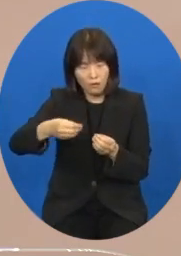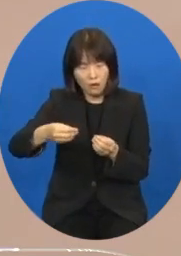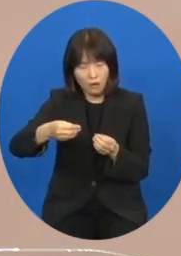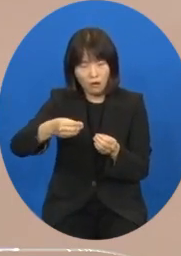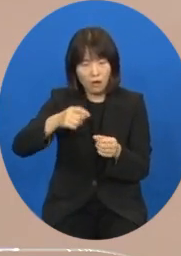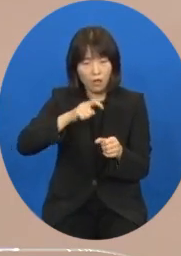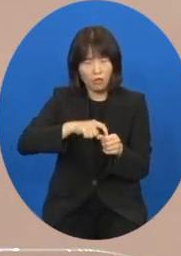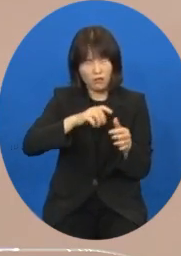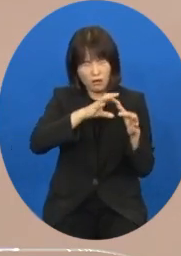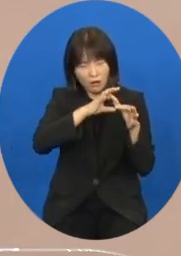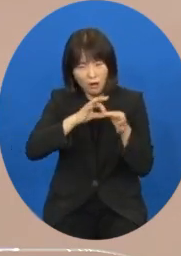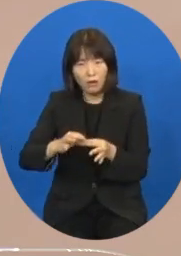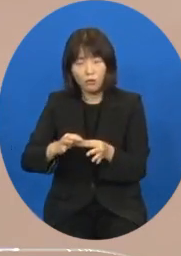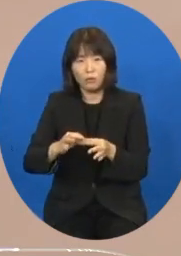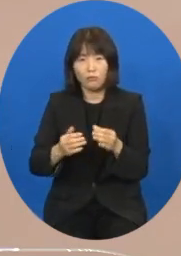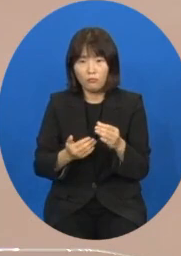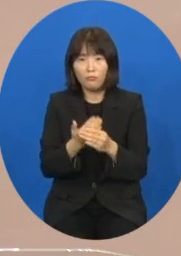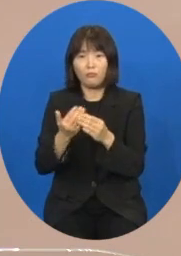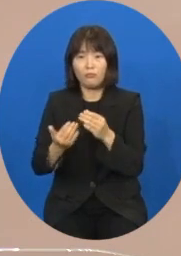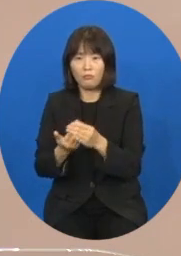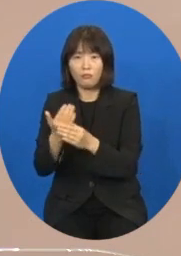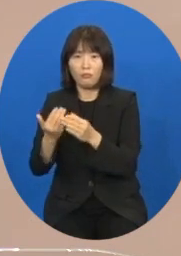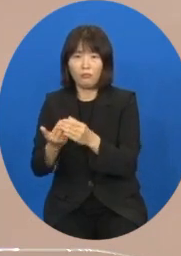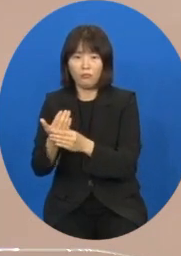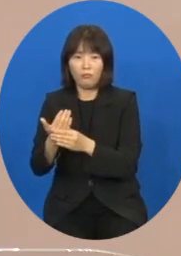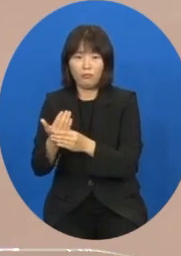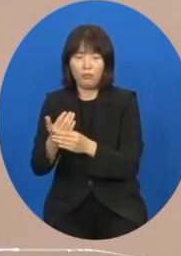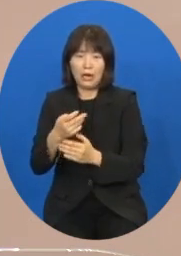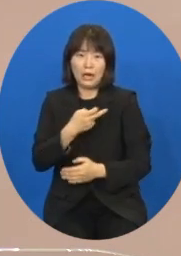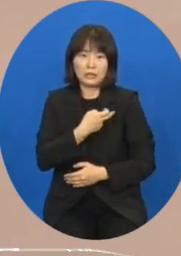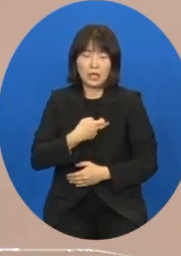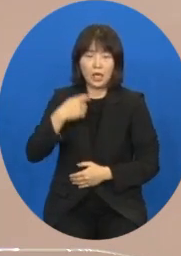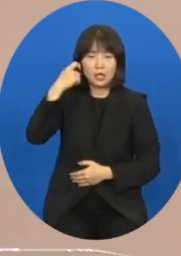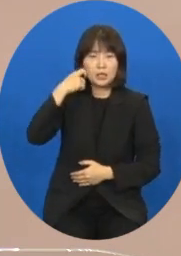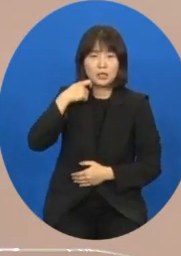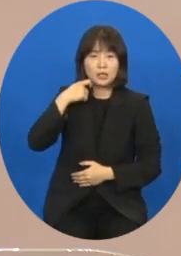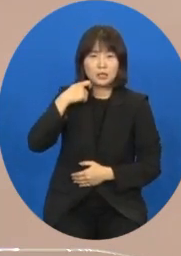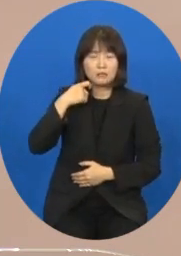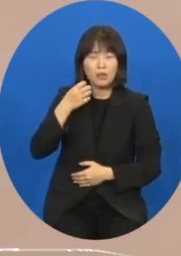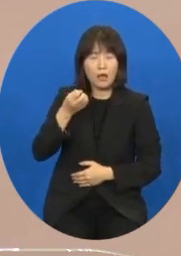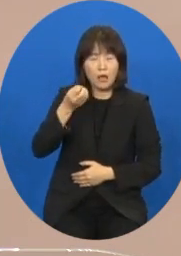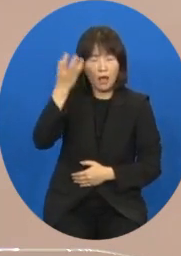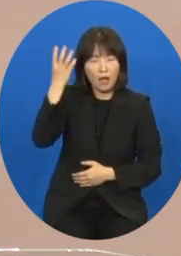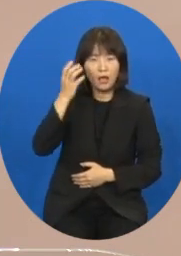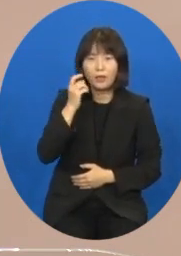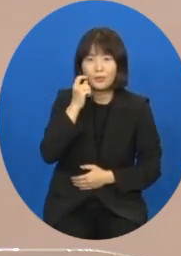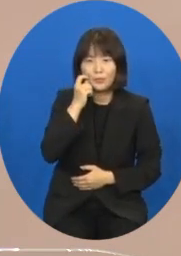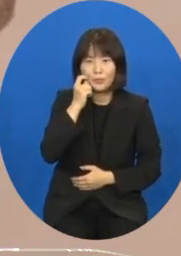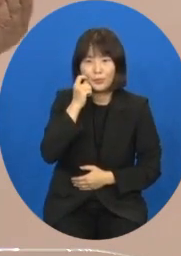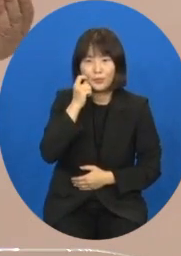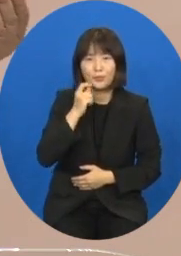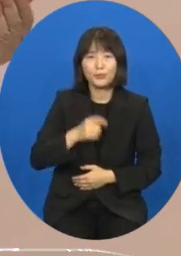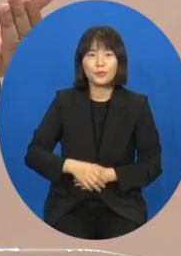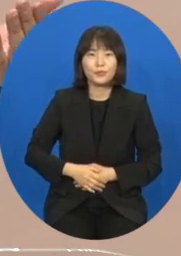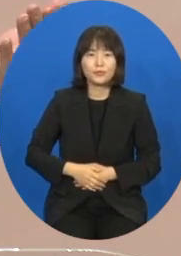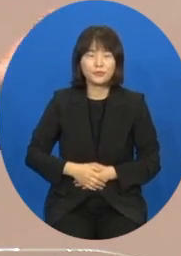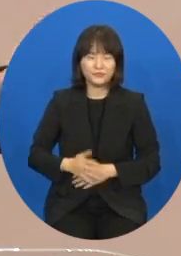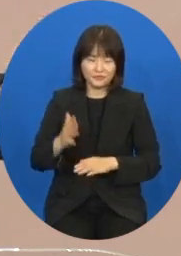거예요. 제자들이 그 느낌을 어떻게 잊어버릴 수 있겠습니까? 그들이 나중에